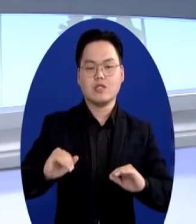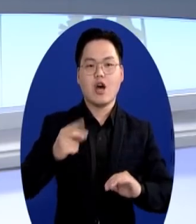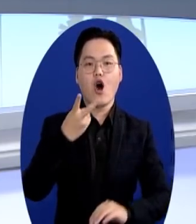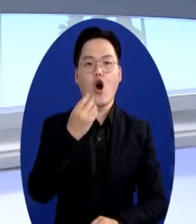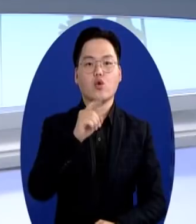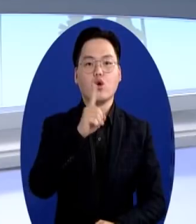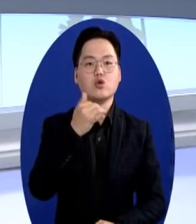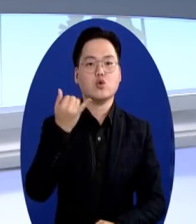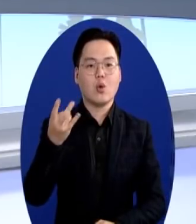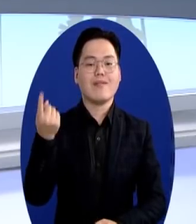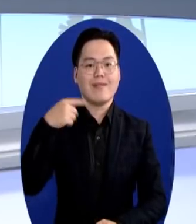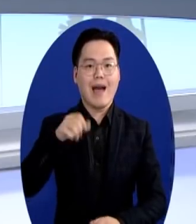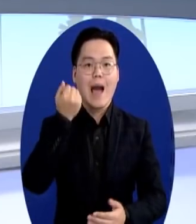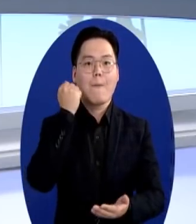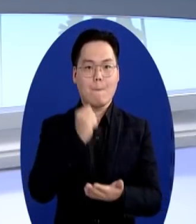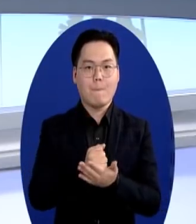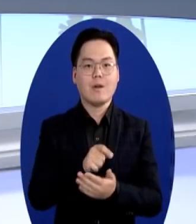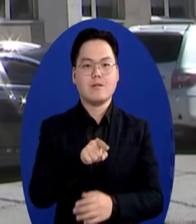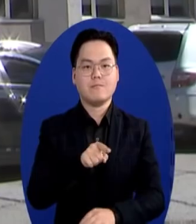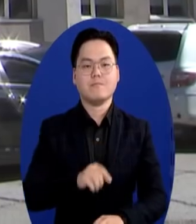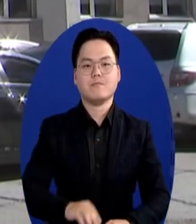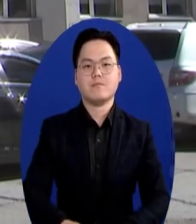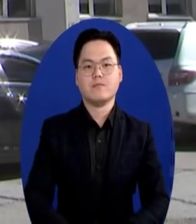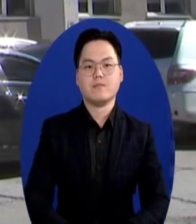20-р зуунд дахин баталгаажуулсан юм.